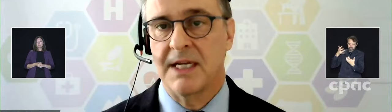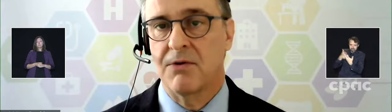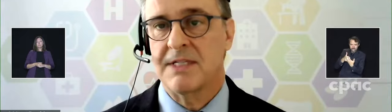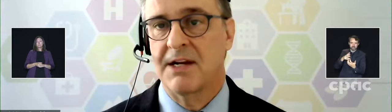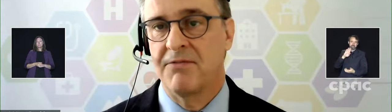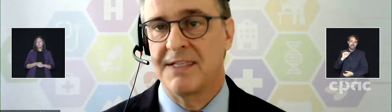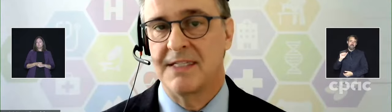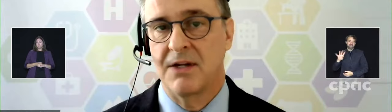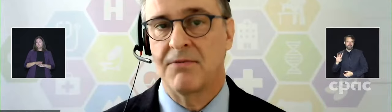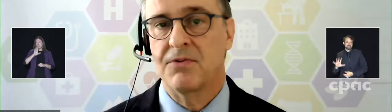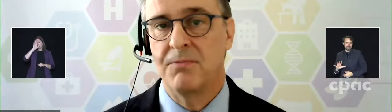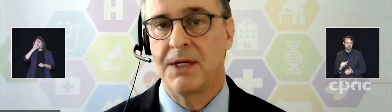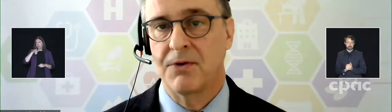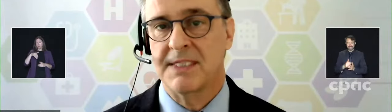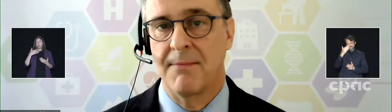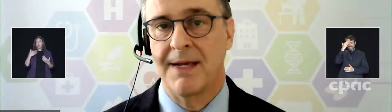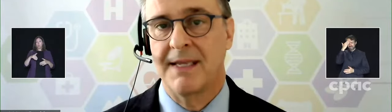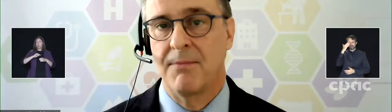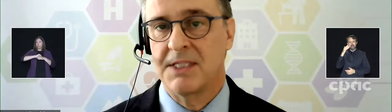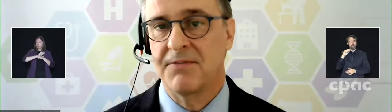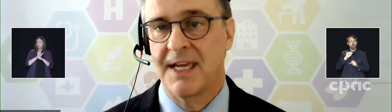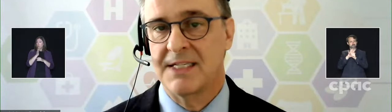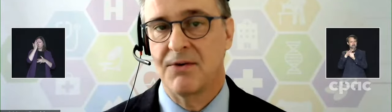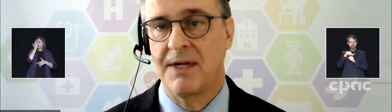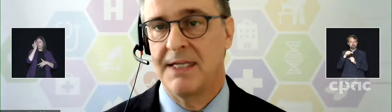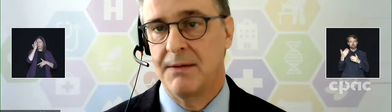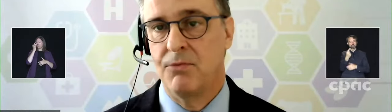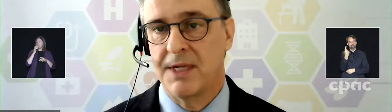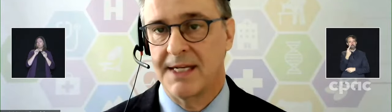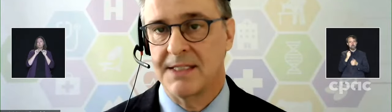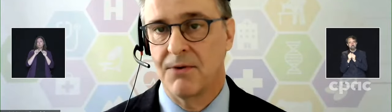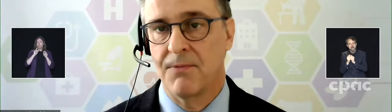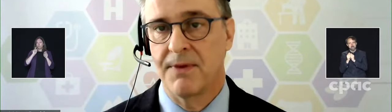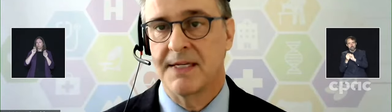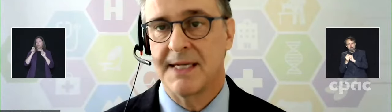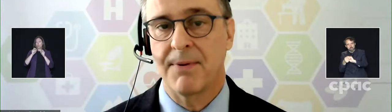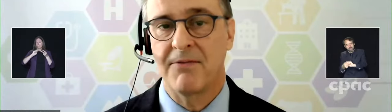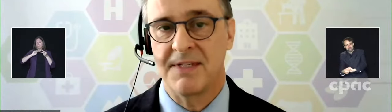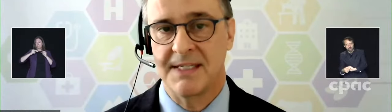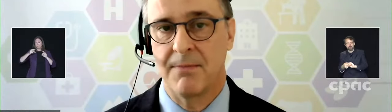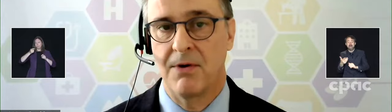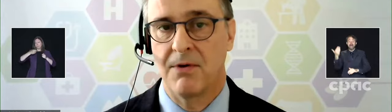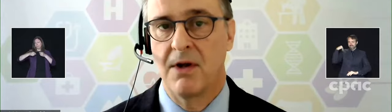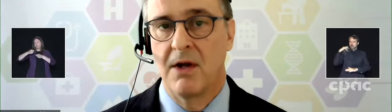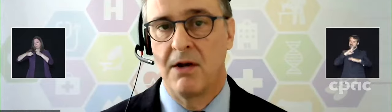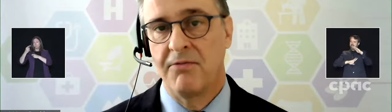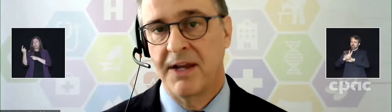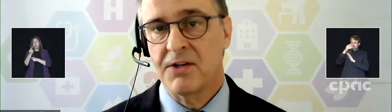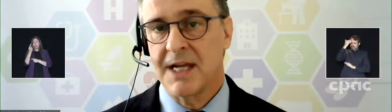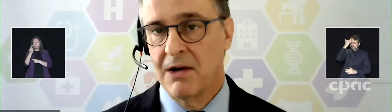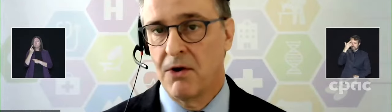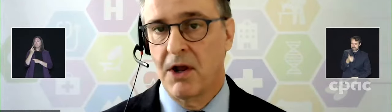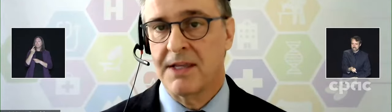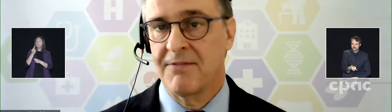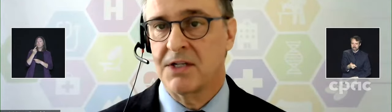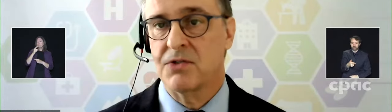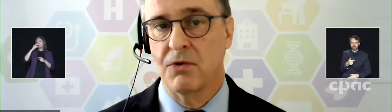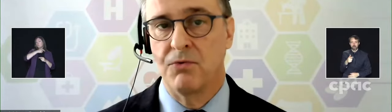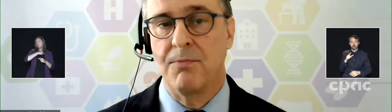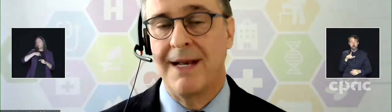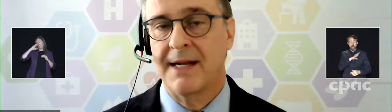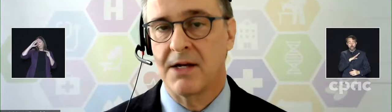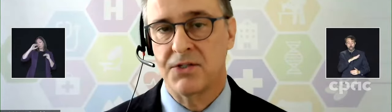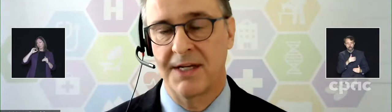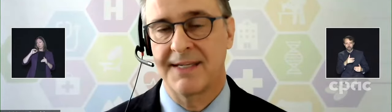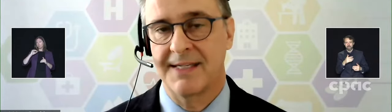la COVID-19 subit constamment des modifications et des mutations. C'est prévisible. Le virus a une longueur d'avance sur nous, mais l'écart